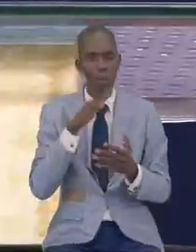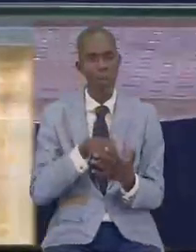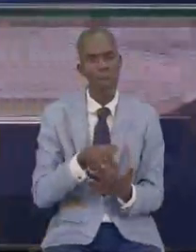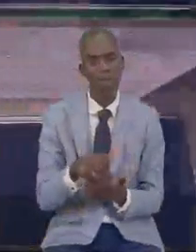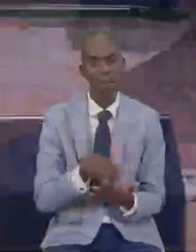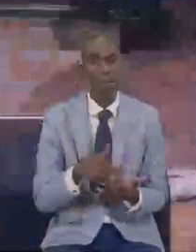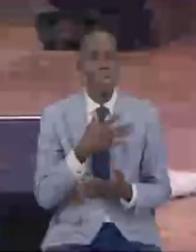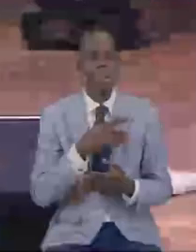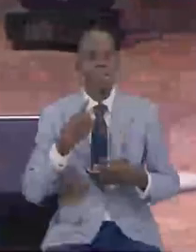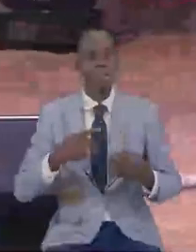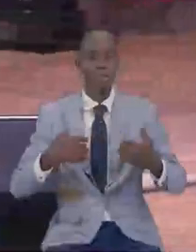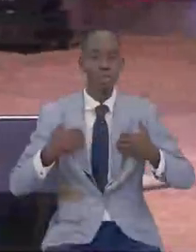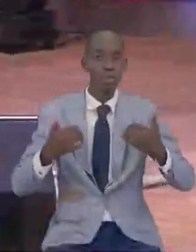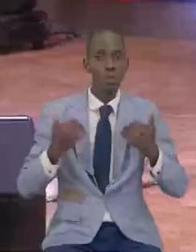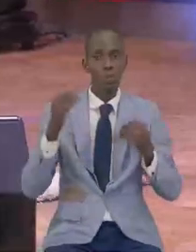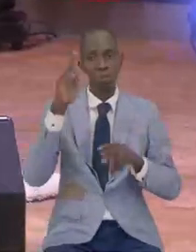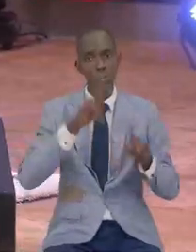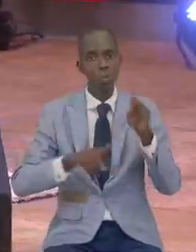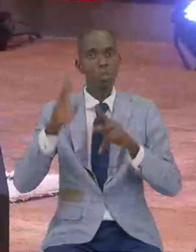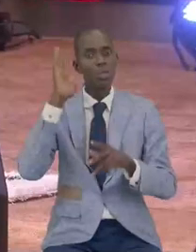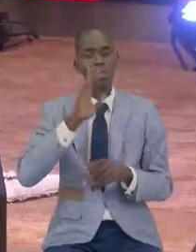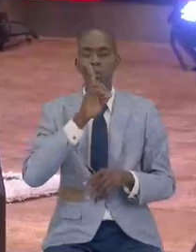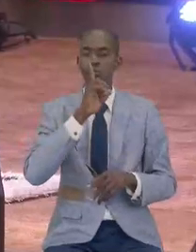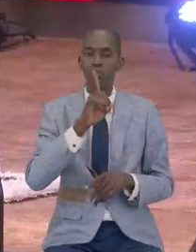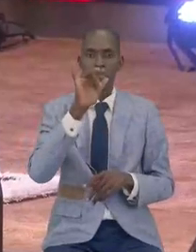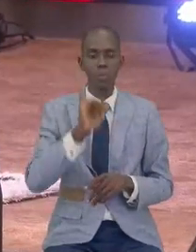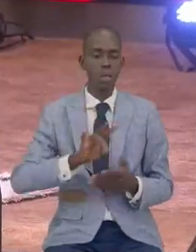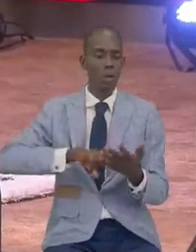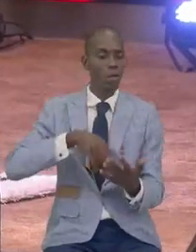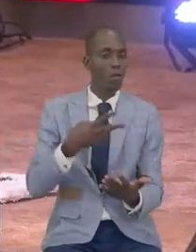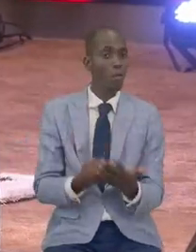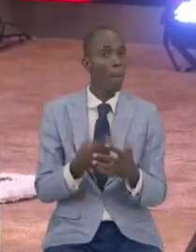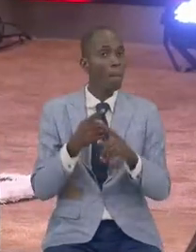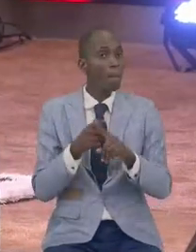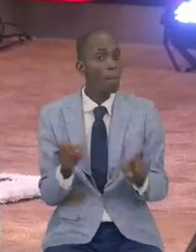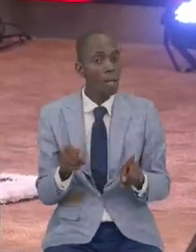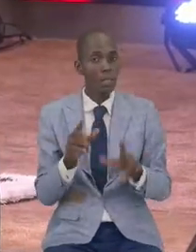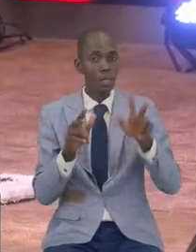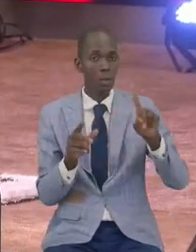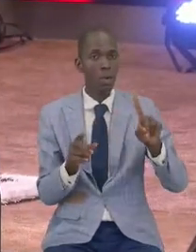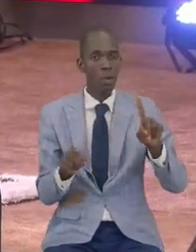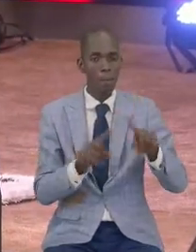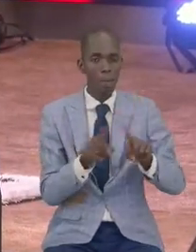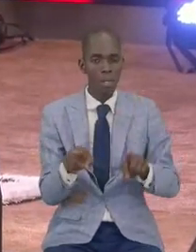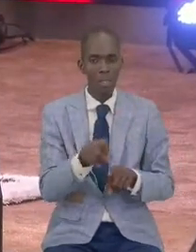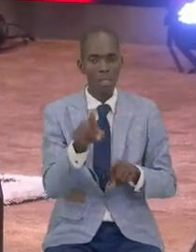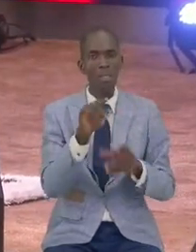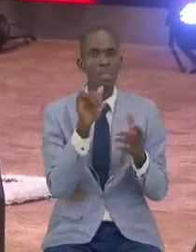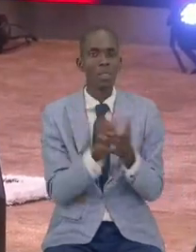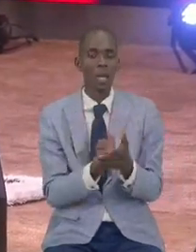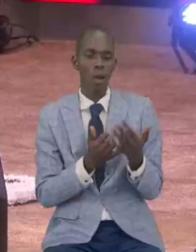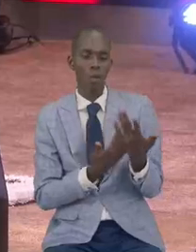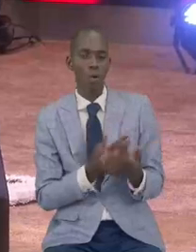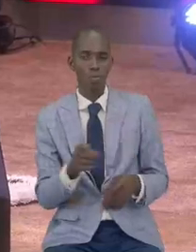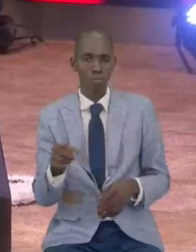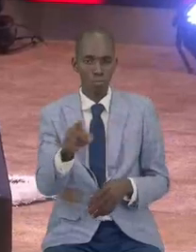les jeunes hommes chancellent. 31. Mais ceux qui se confient en l'Éternel, ceux qui